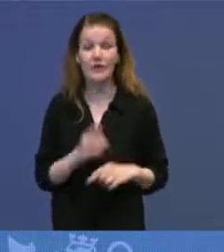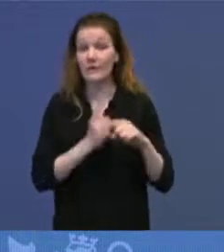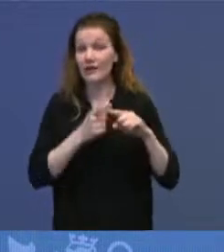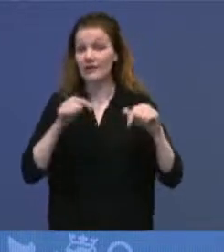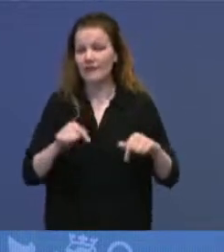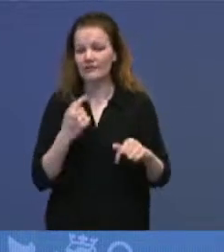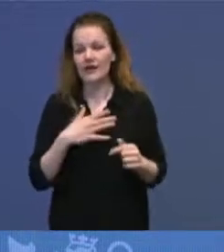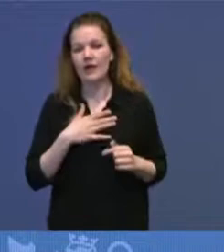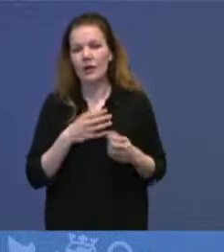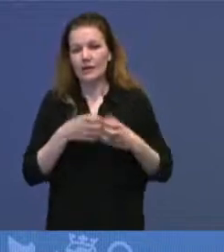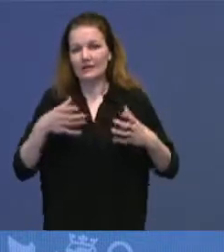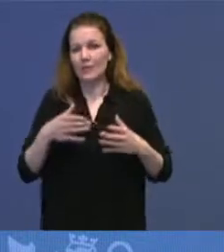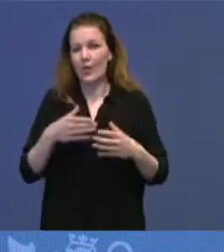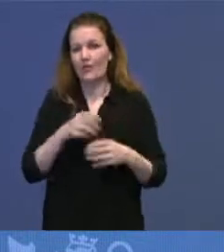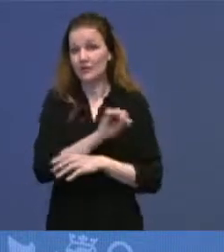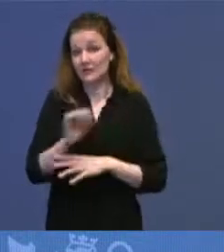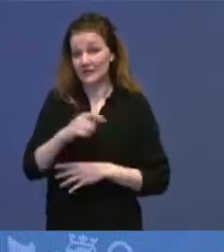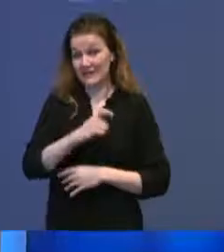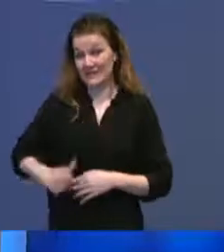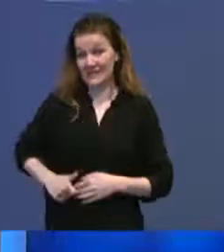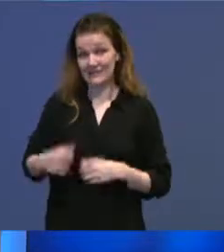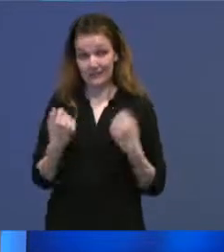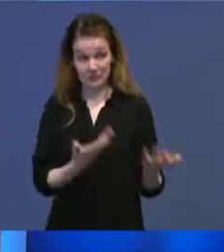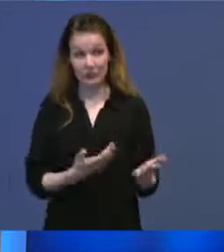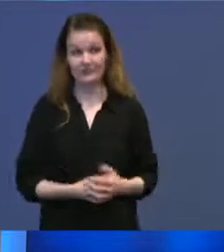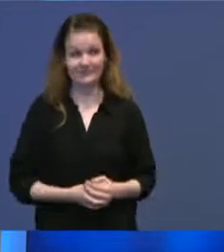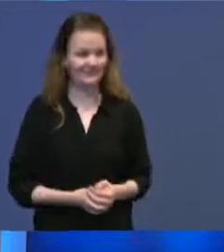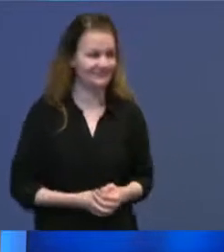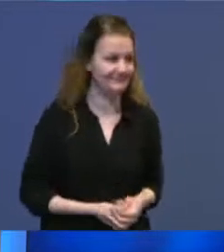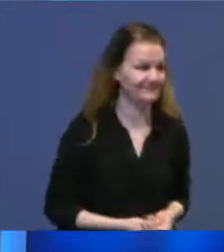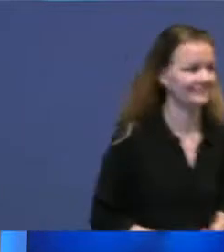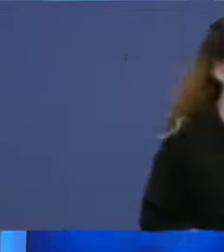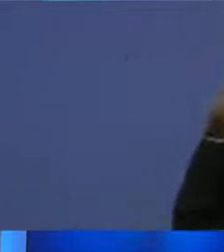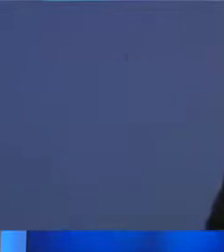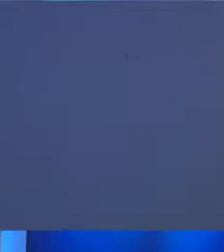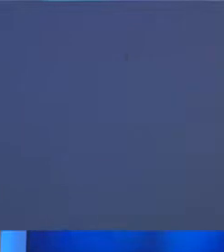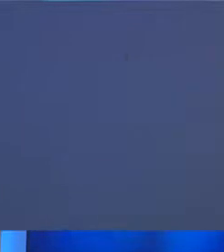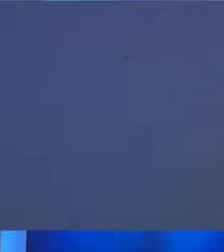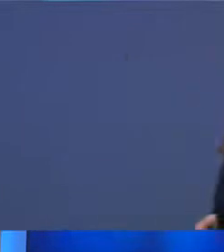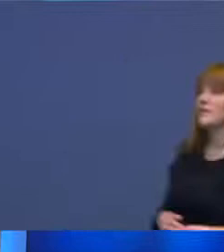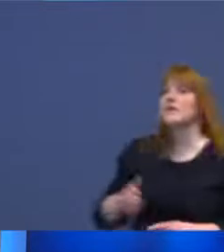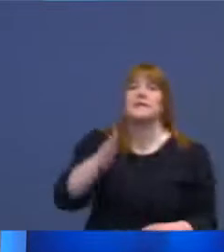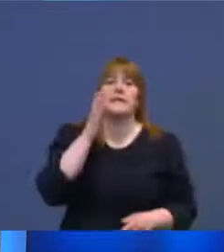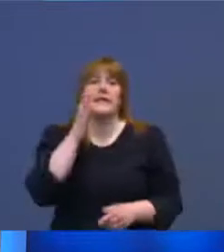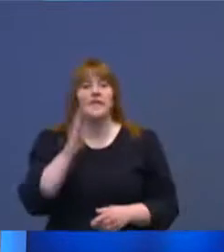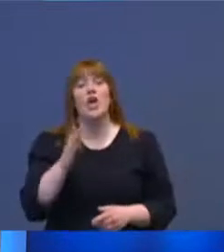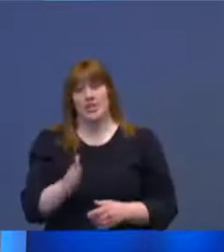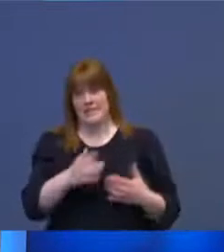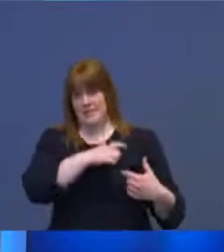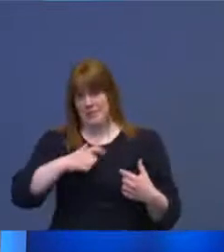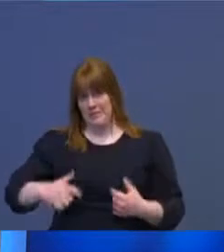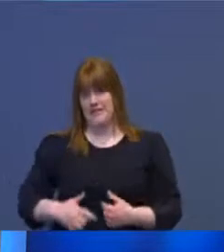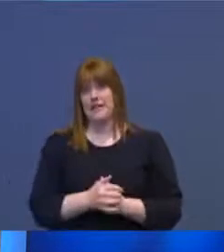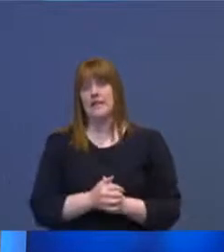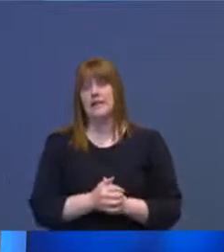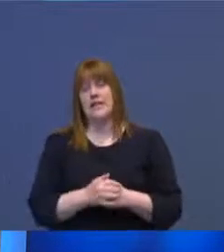på forsvarsområdet. Derfor gir jeg ordet til forsvarsministeren. Takk, statsminister. Den russiske invasjonen av Ukraina